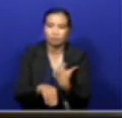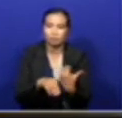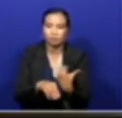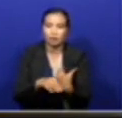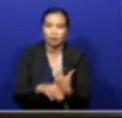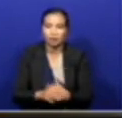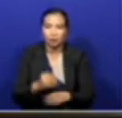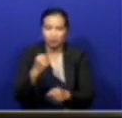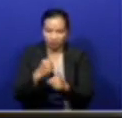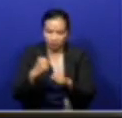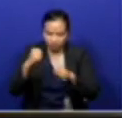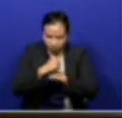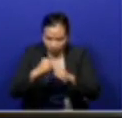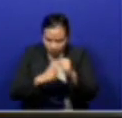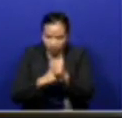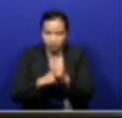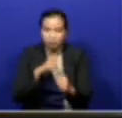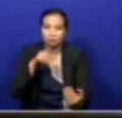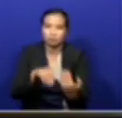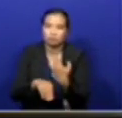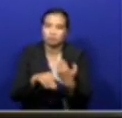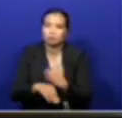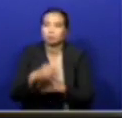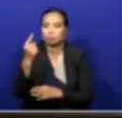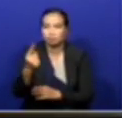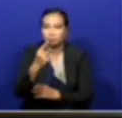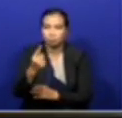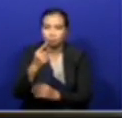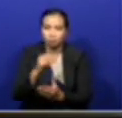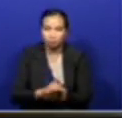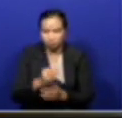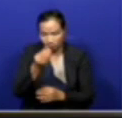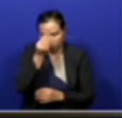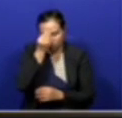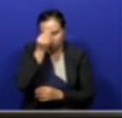การขนส่งและการท่องเที่ยวญี่ปุ่น